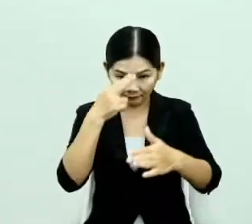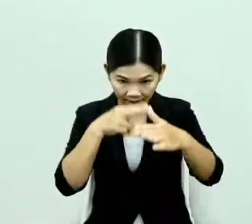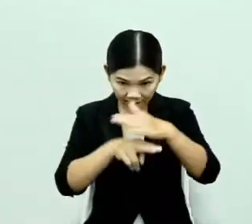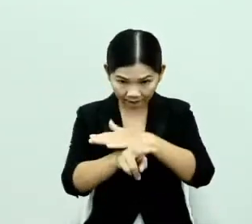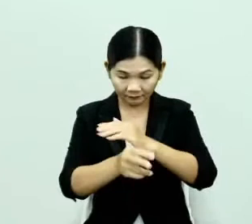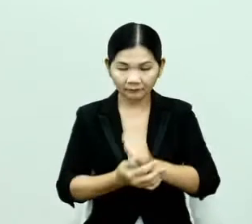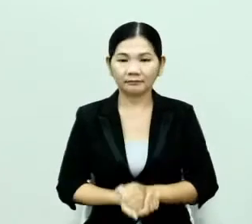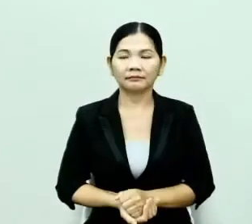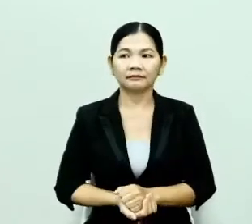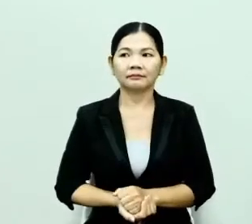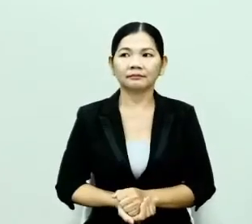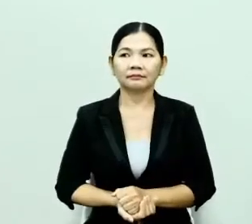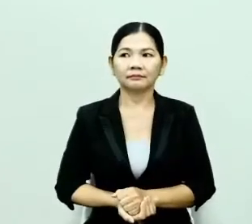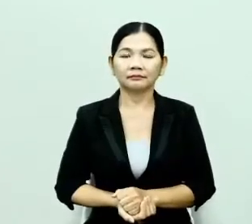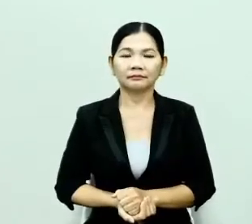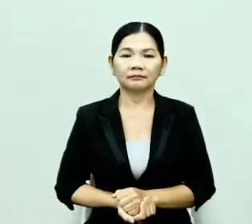ល